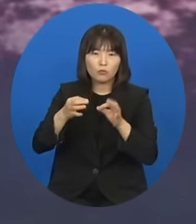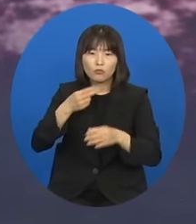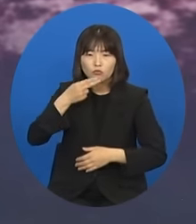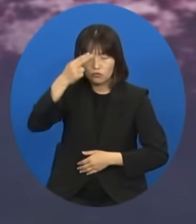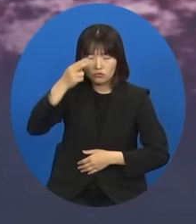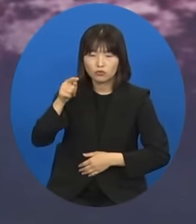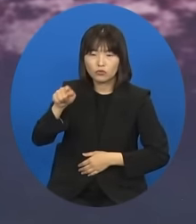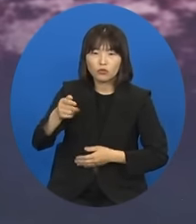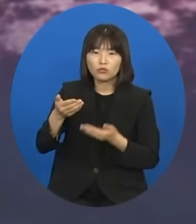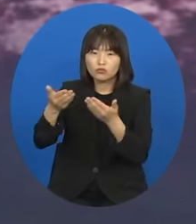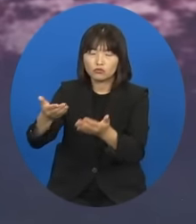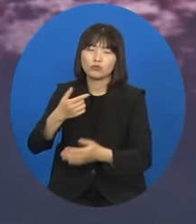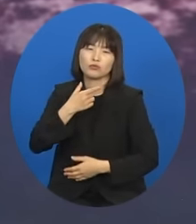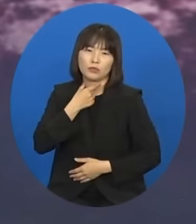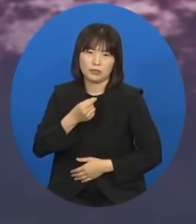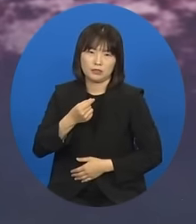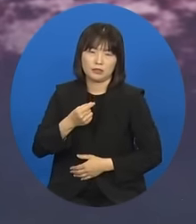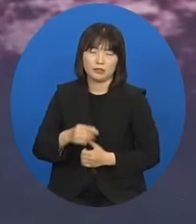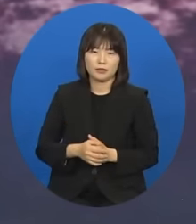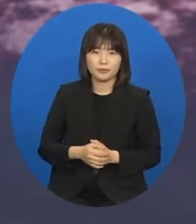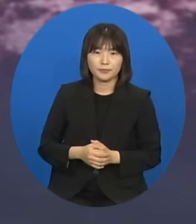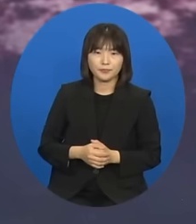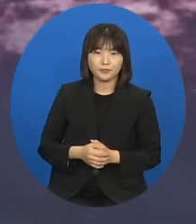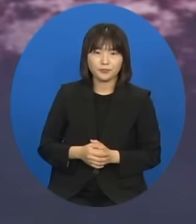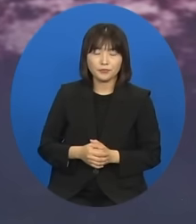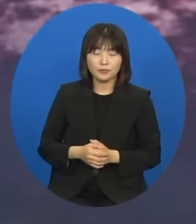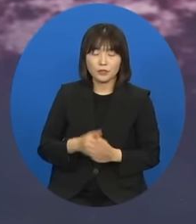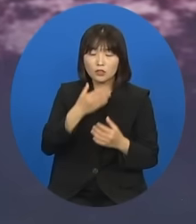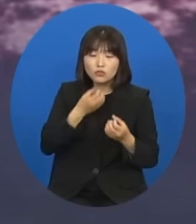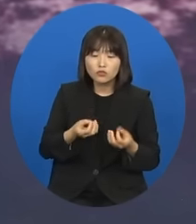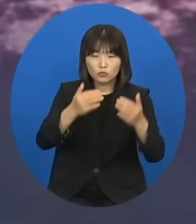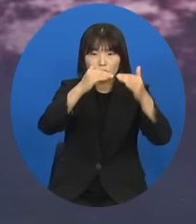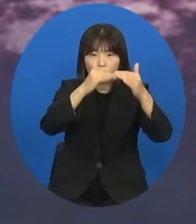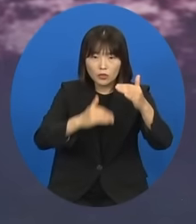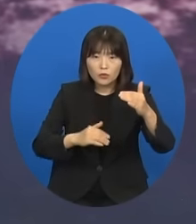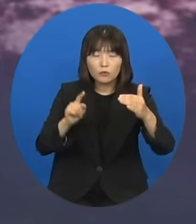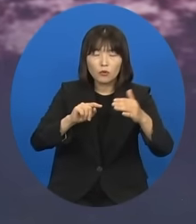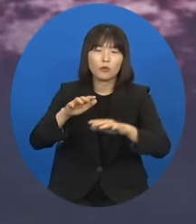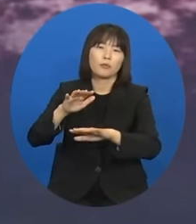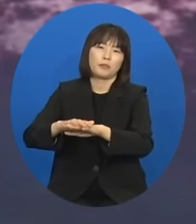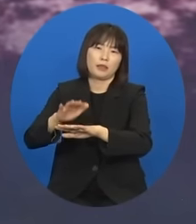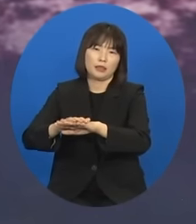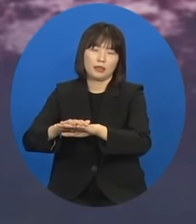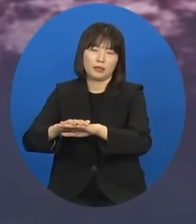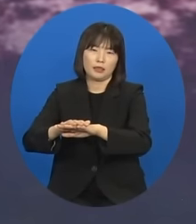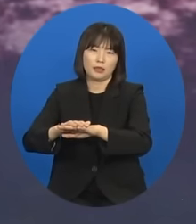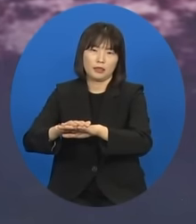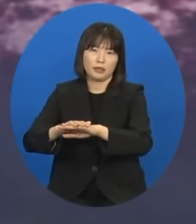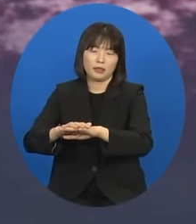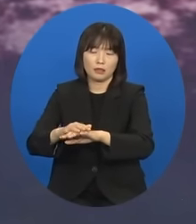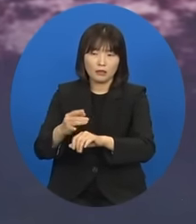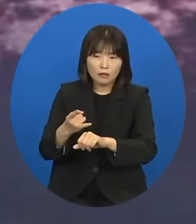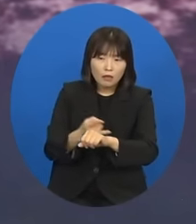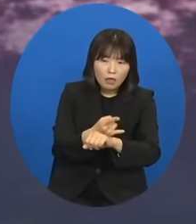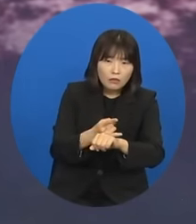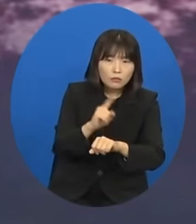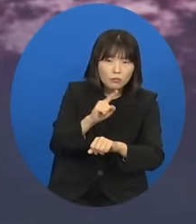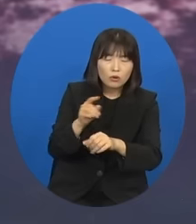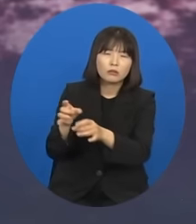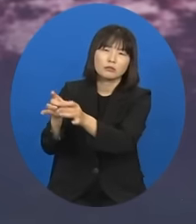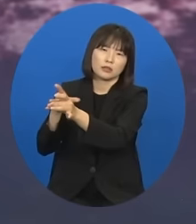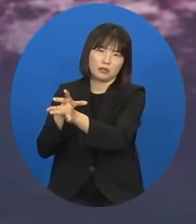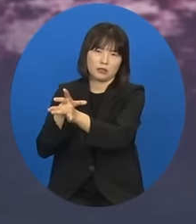믿고 이삭은 축복을 하고 있습니다 데 축복의 내용이 칠래요에서는 뭐 한다고요 사냥꾼입니다